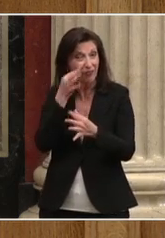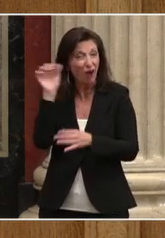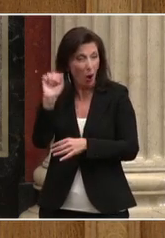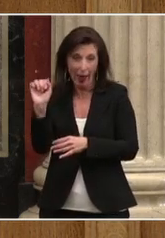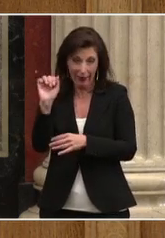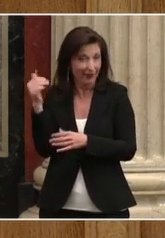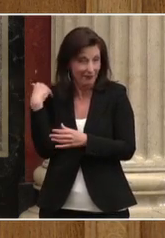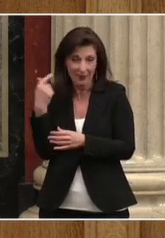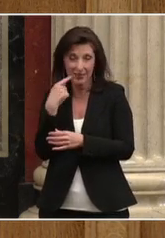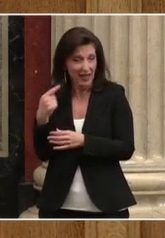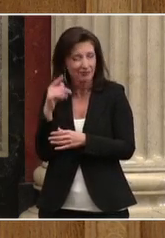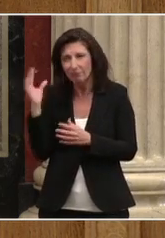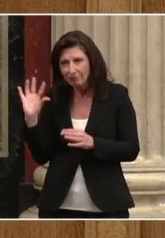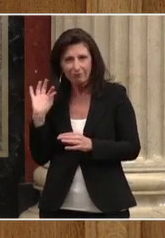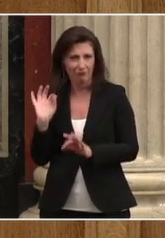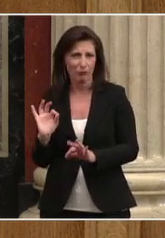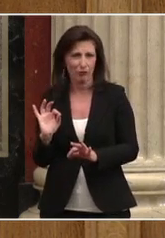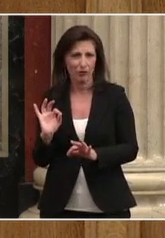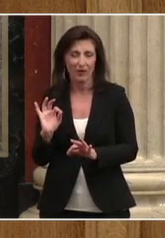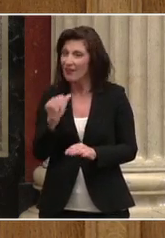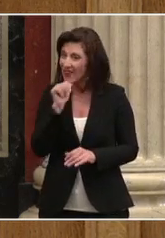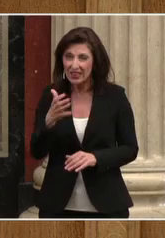formuliert hat, dann riskieren wir alles.